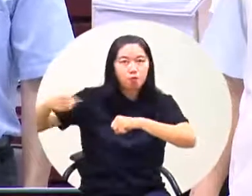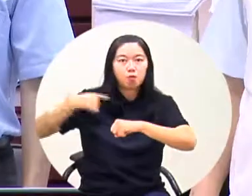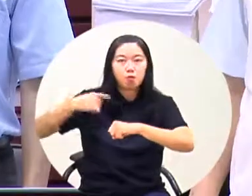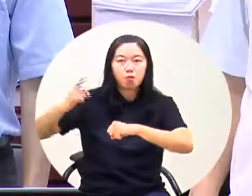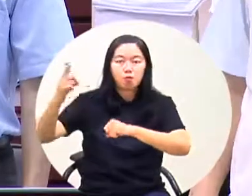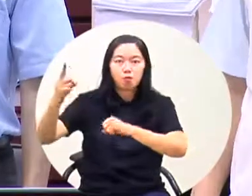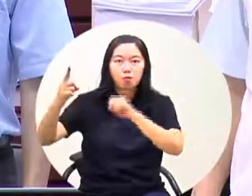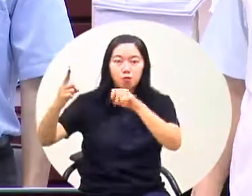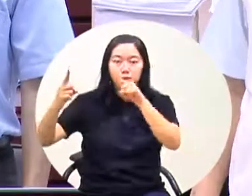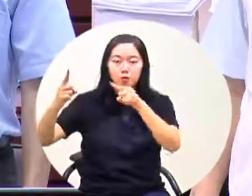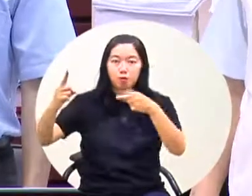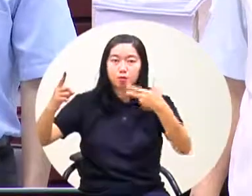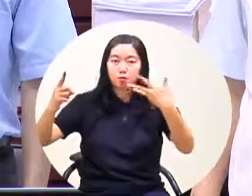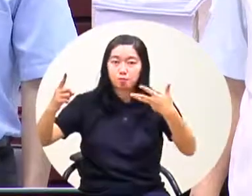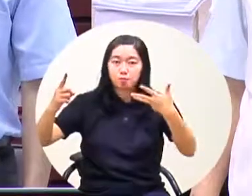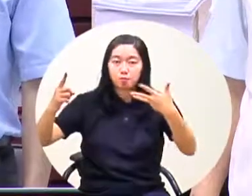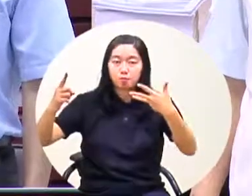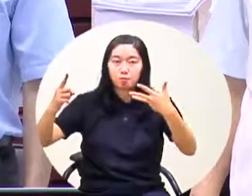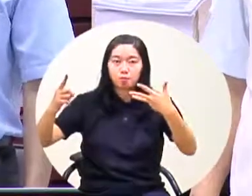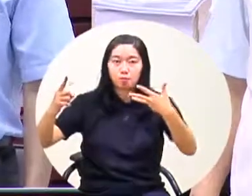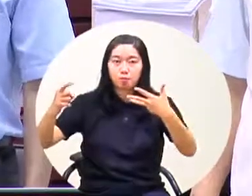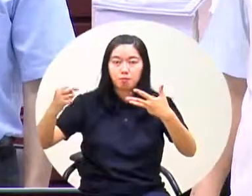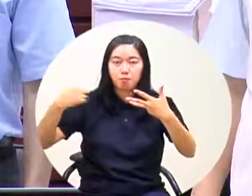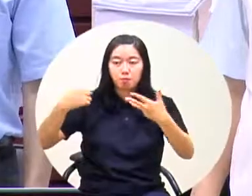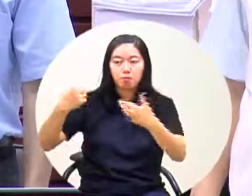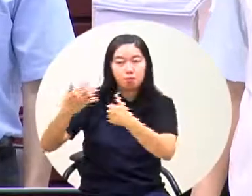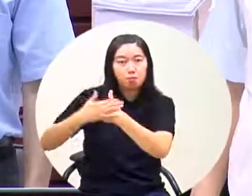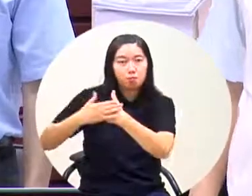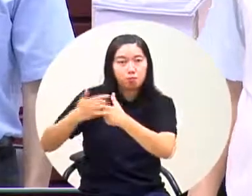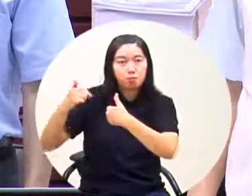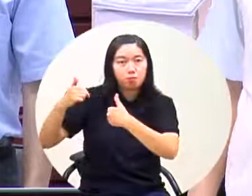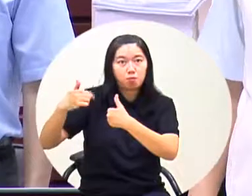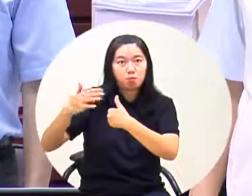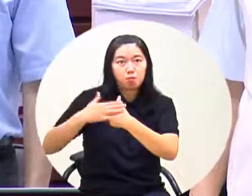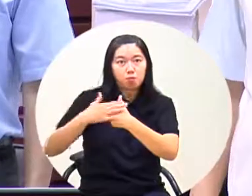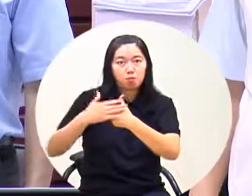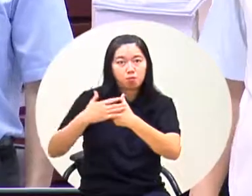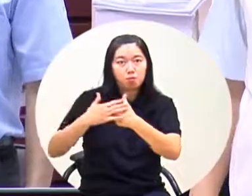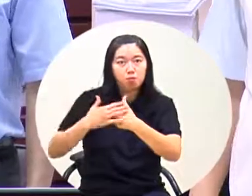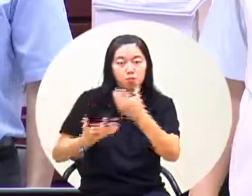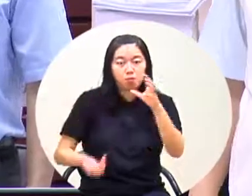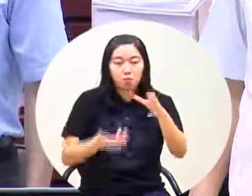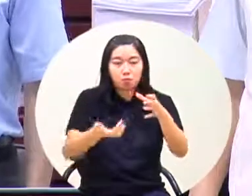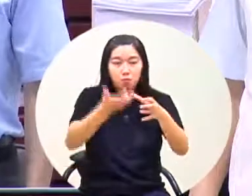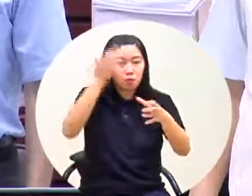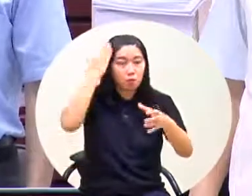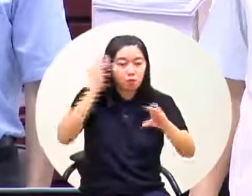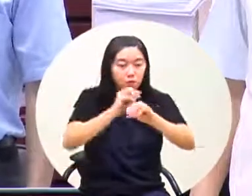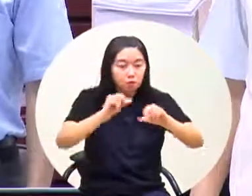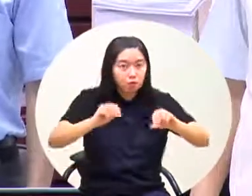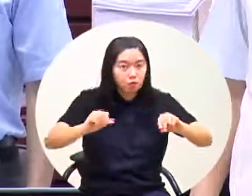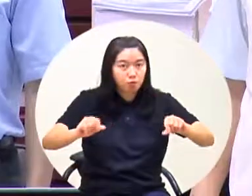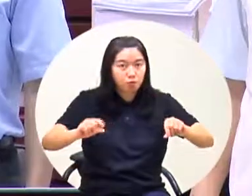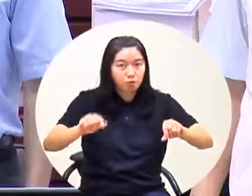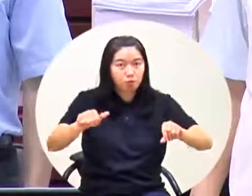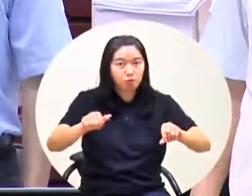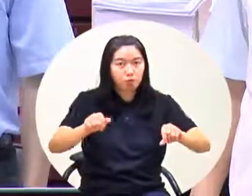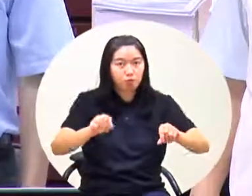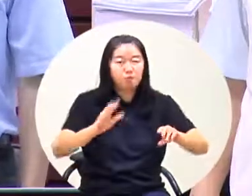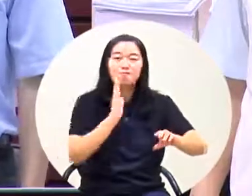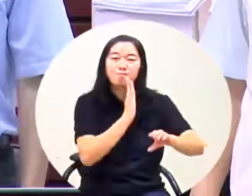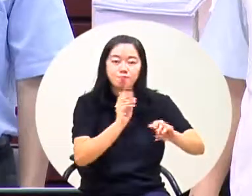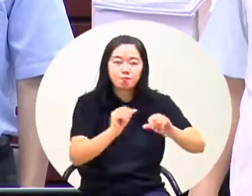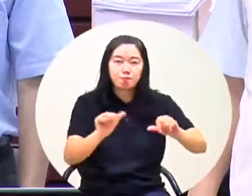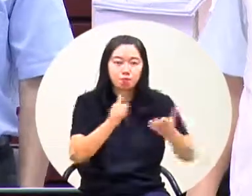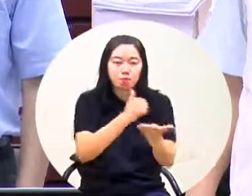1:1.8，把安处理了的遮的地渣爱车等于台东迄边遐。啊，